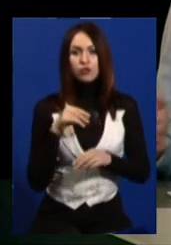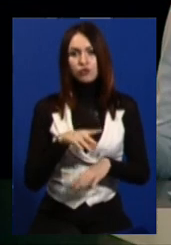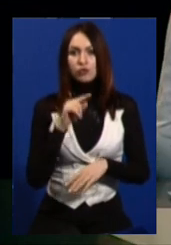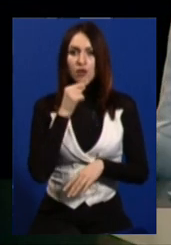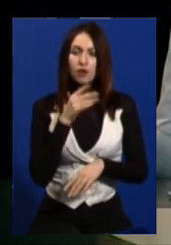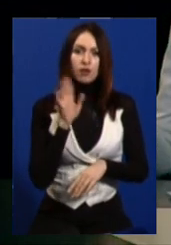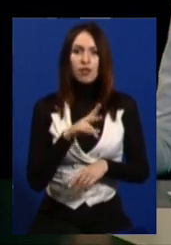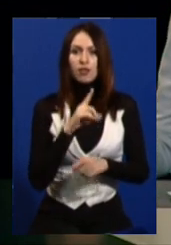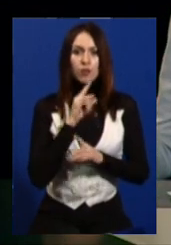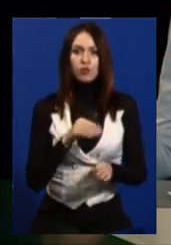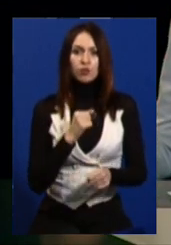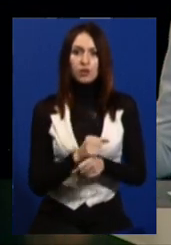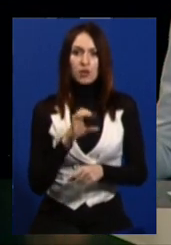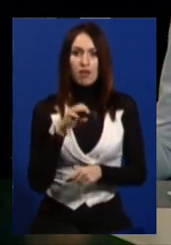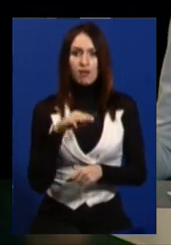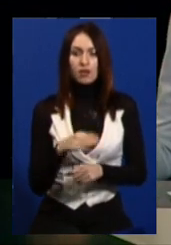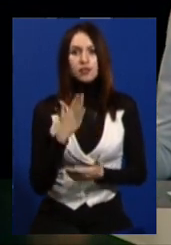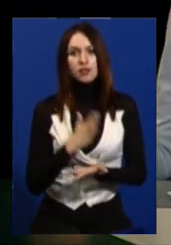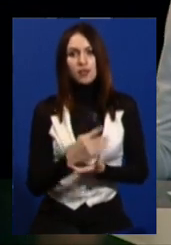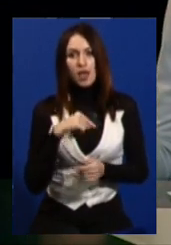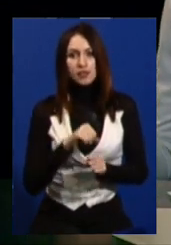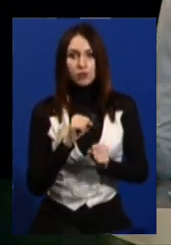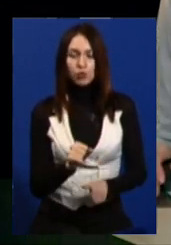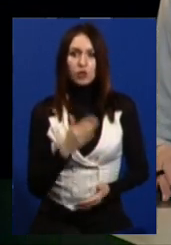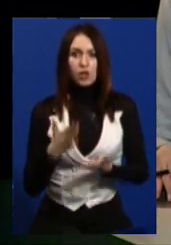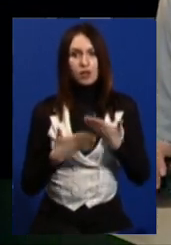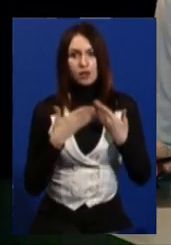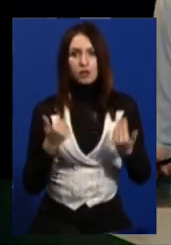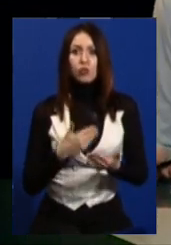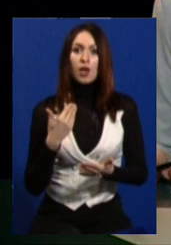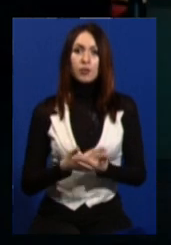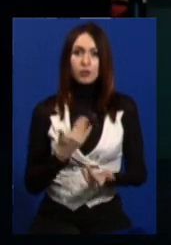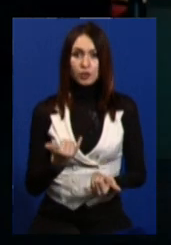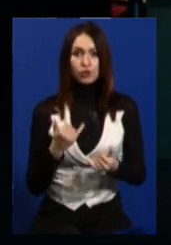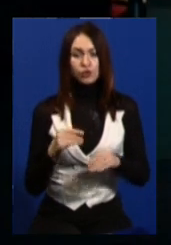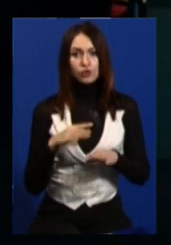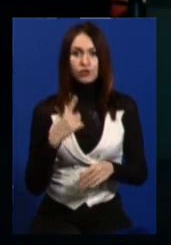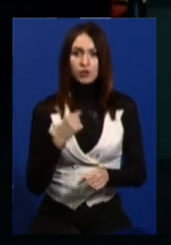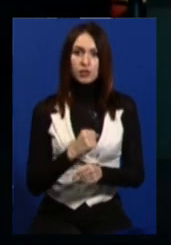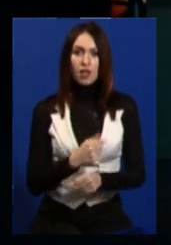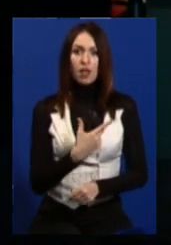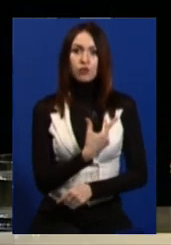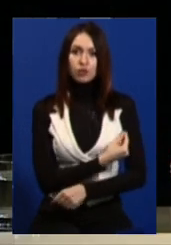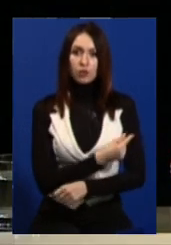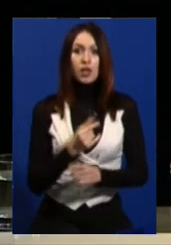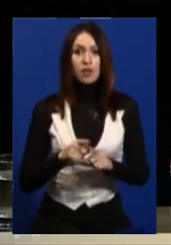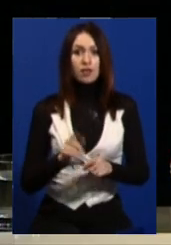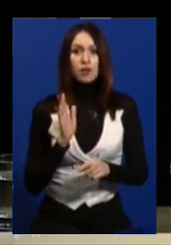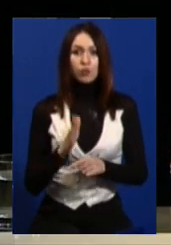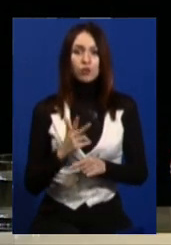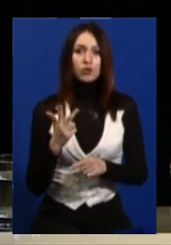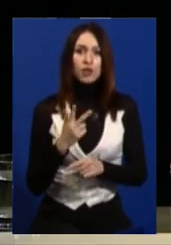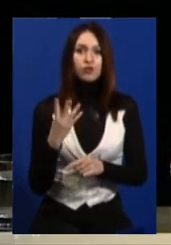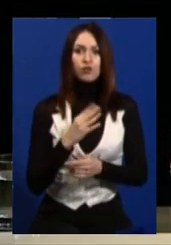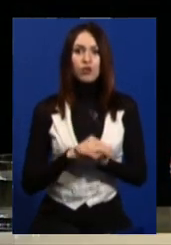робити тест, чи є у неї імунітет, чи немає. Наприклад, вона зараз вирішить зробити собі щеплення, і це буде там третє,